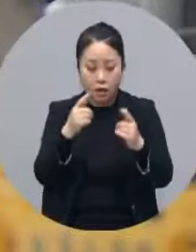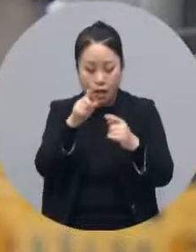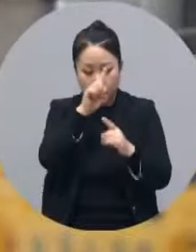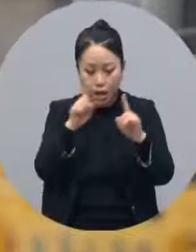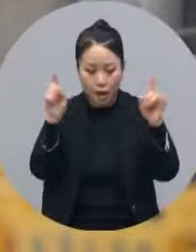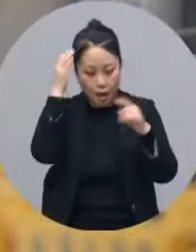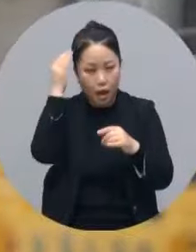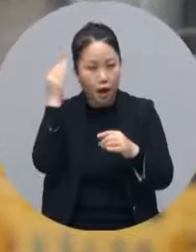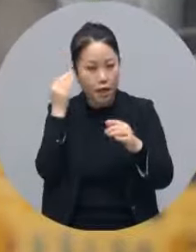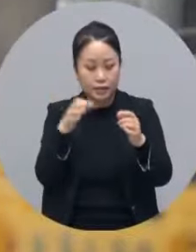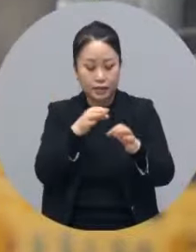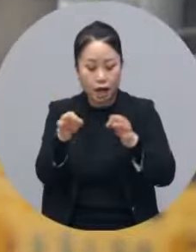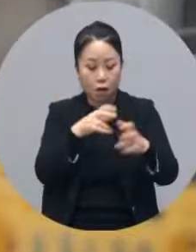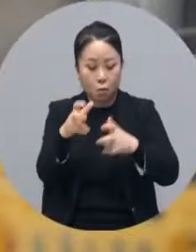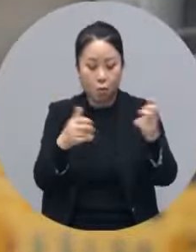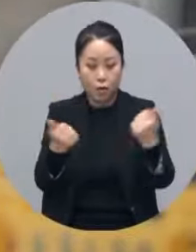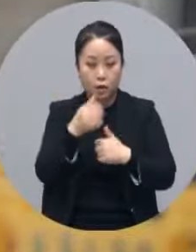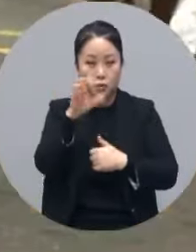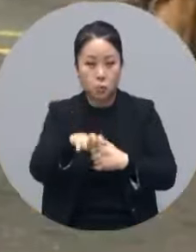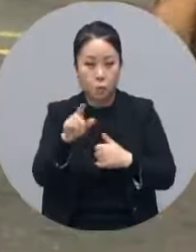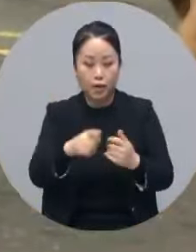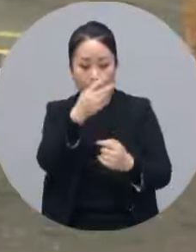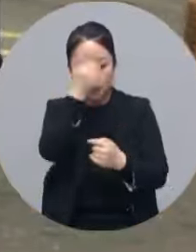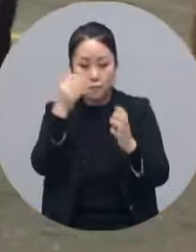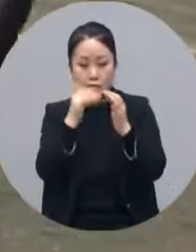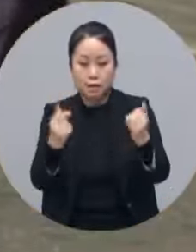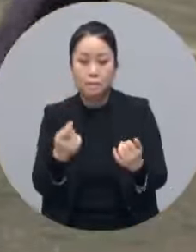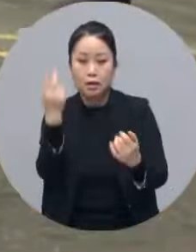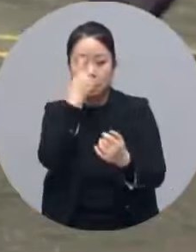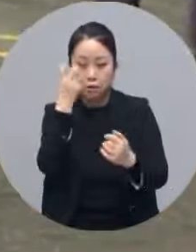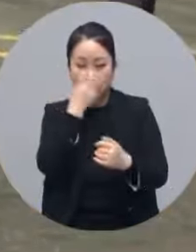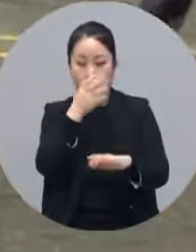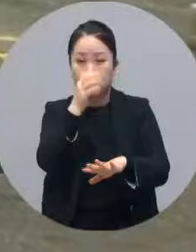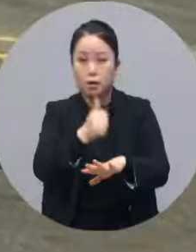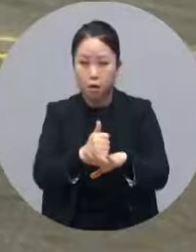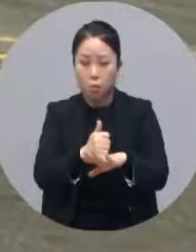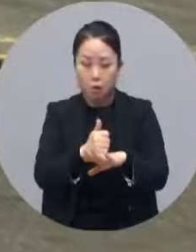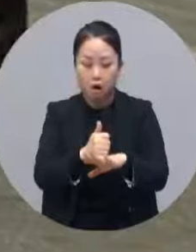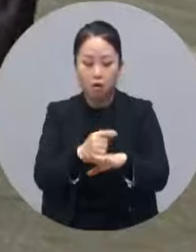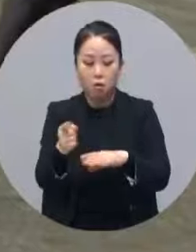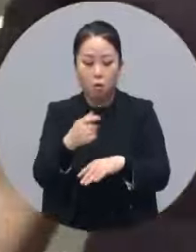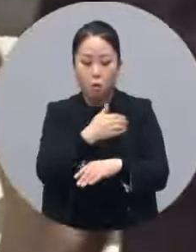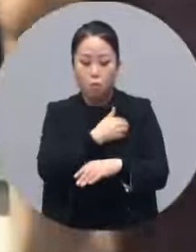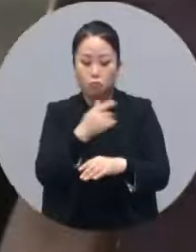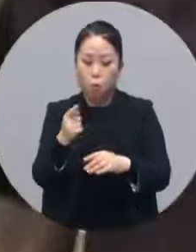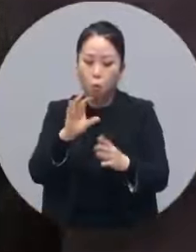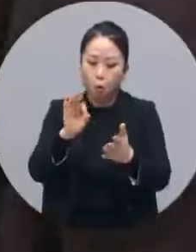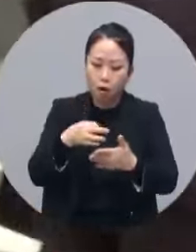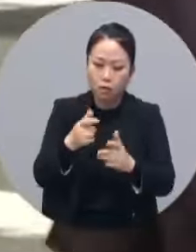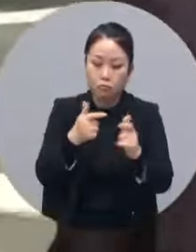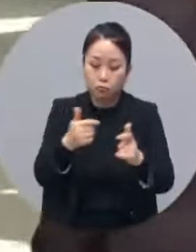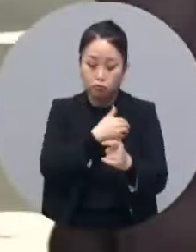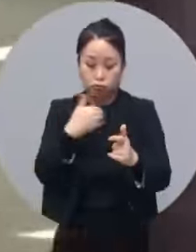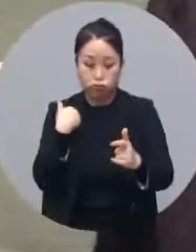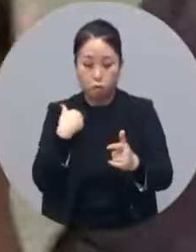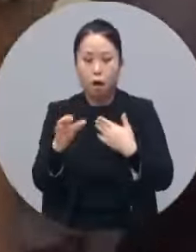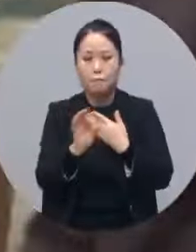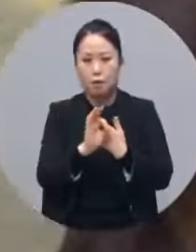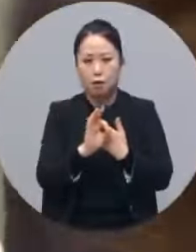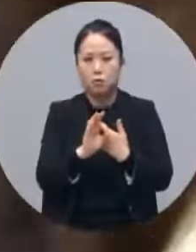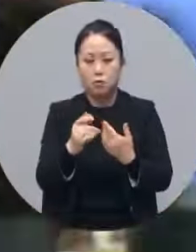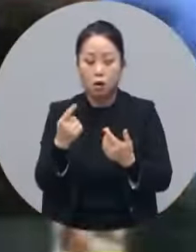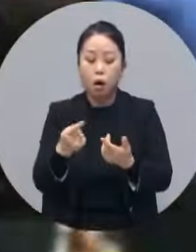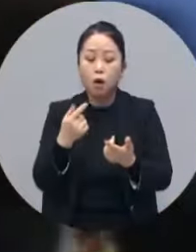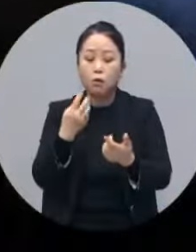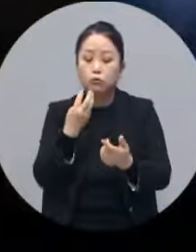결과 10명 중 3명은 요건만 충족되면 수도권에서 비수도권으로 이주할 의향이 있다고 답했는데